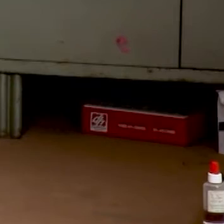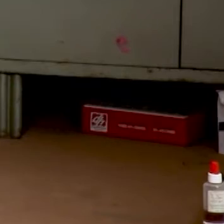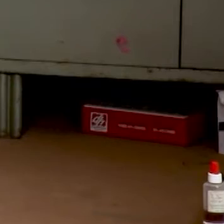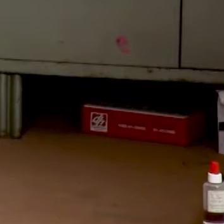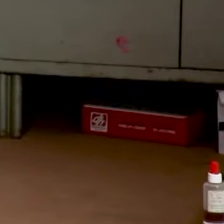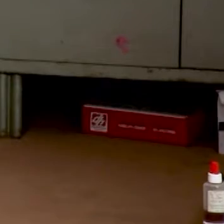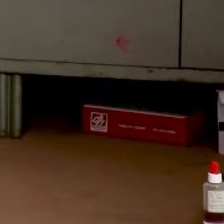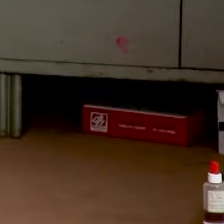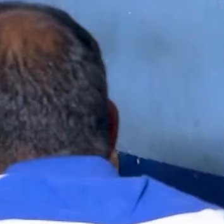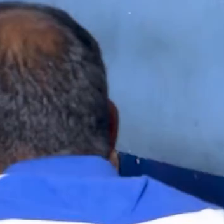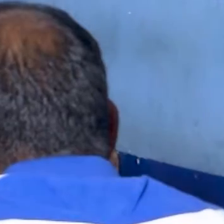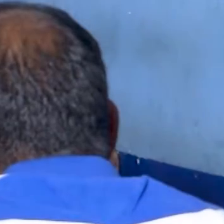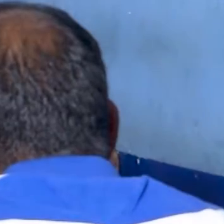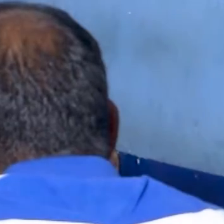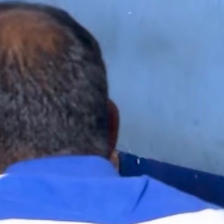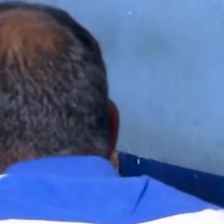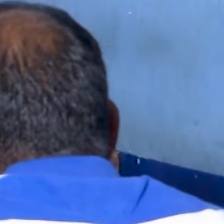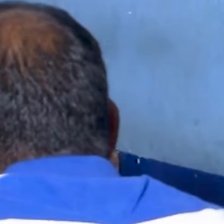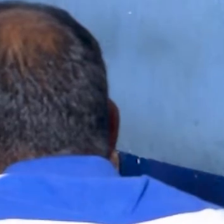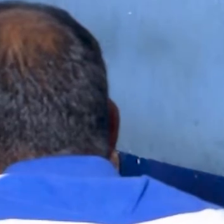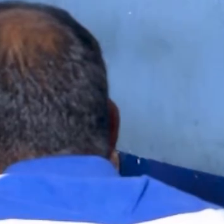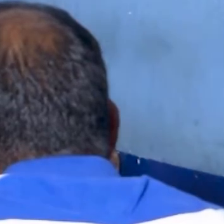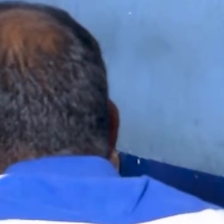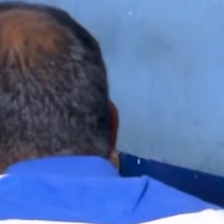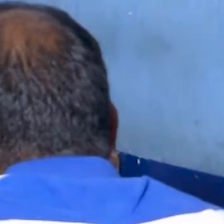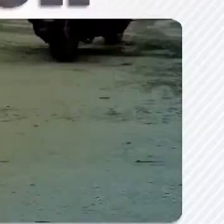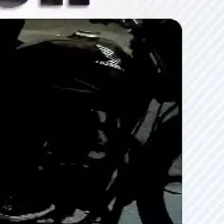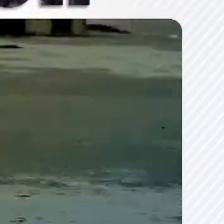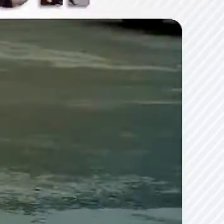बेग्लै अस्तित्व, पहिचान सर्वत्र,